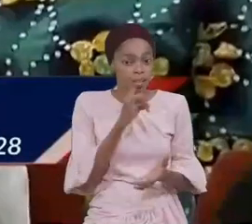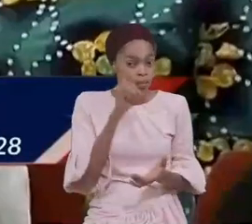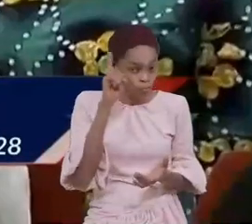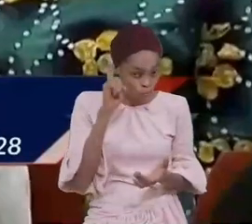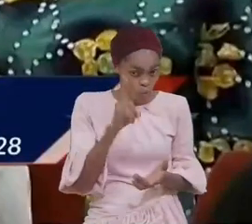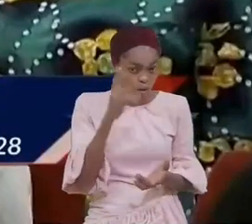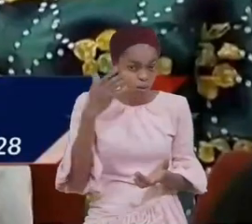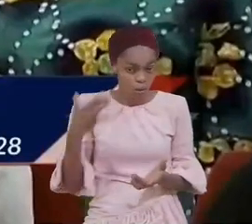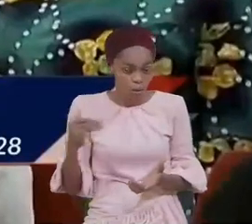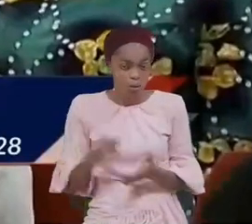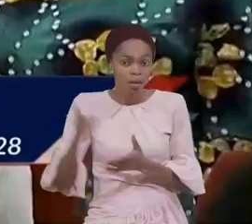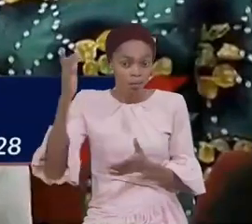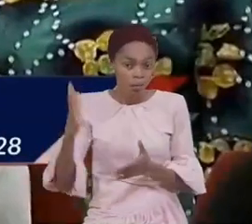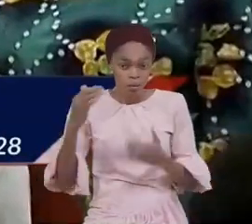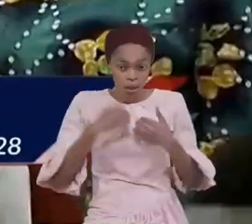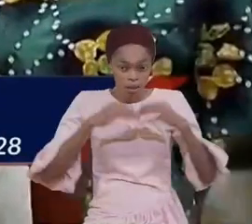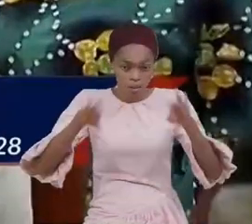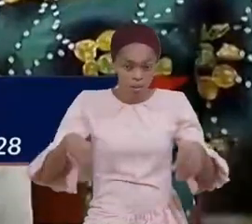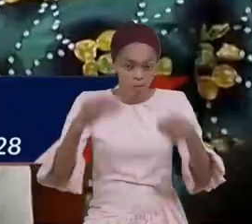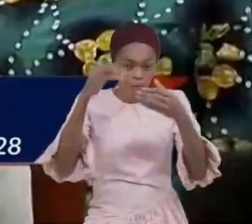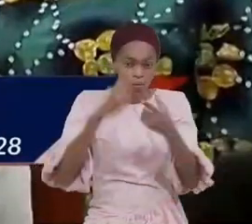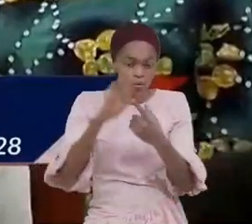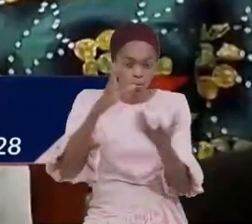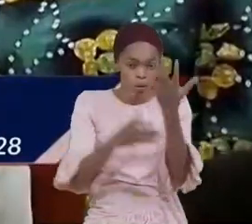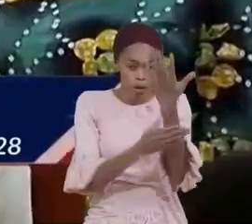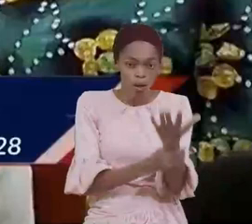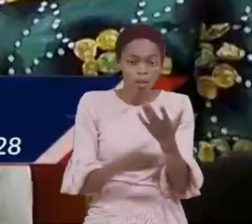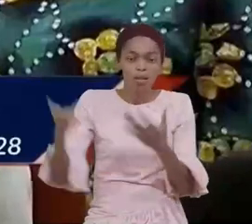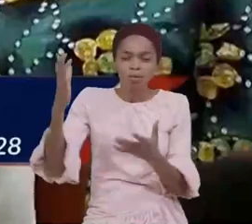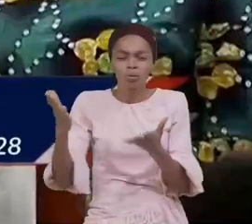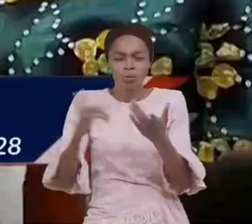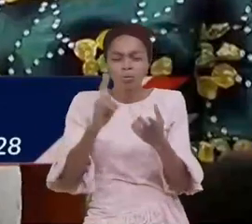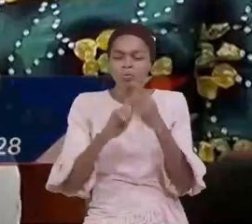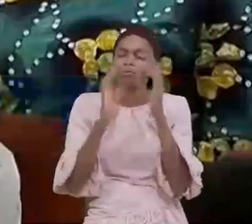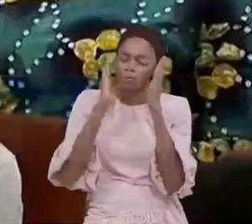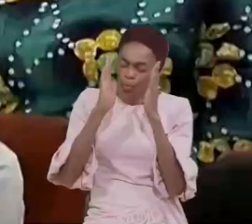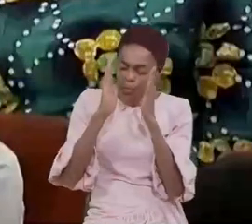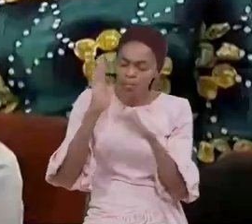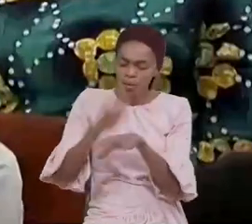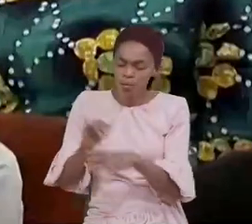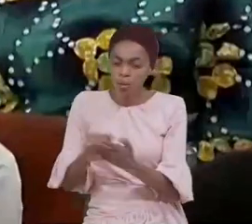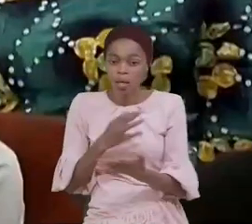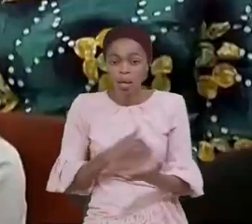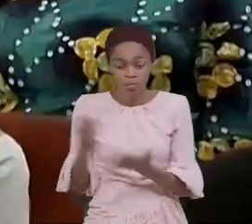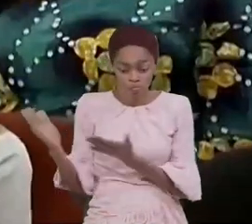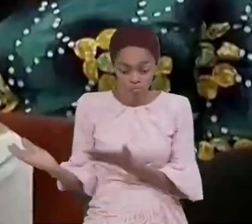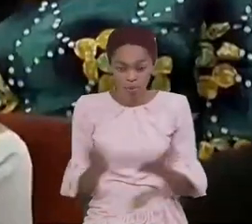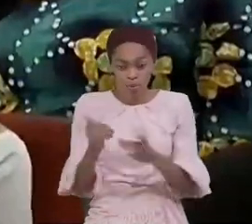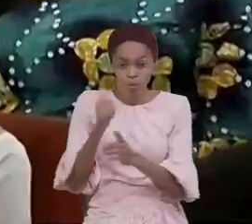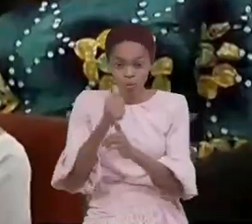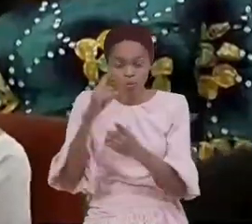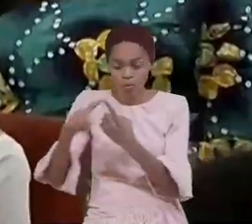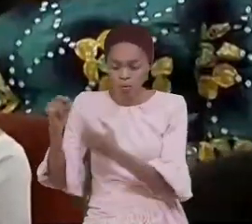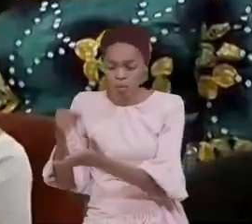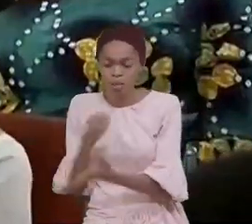chose. Alors qu'il a remise entre vos mains, il veut que vous vous focalisez sur cela, que vous vous consacrez à